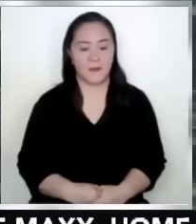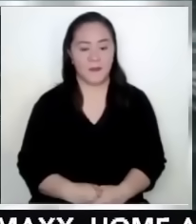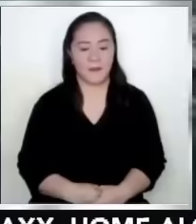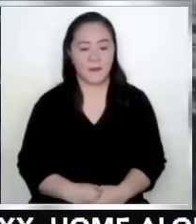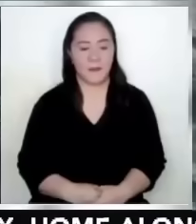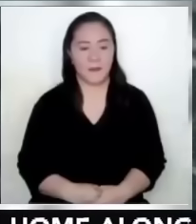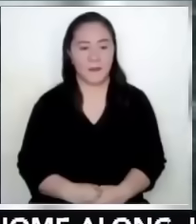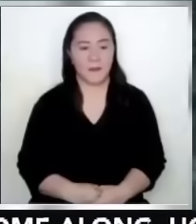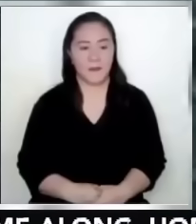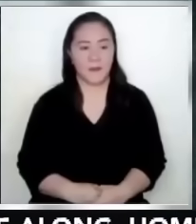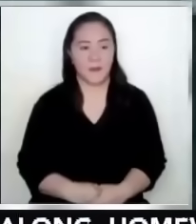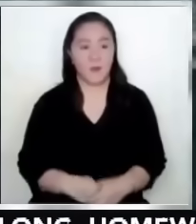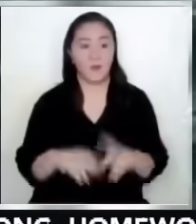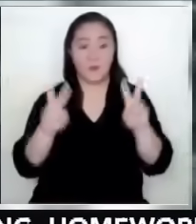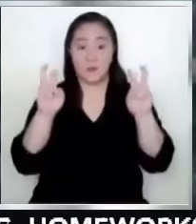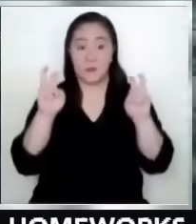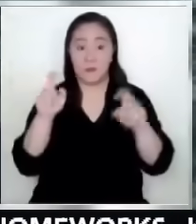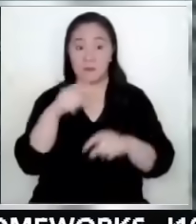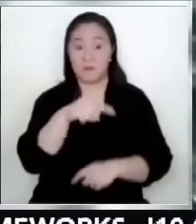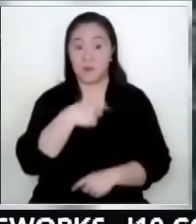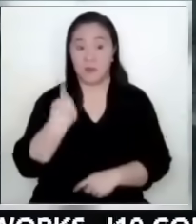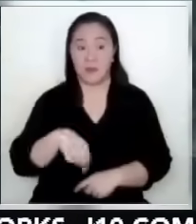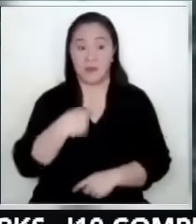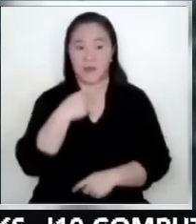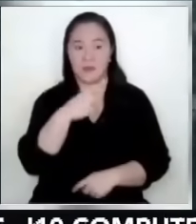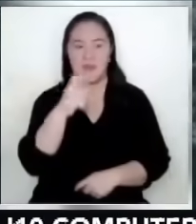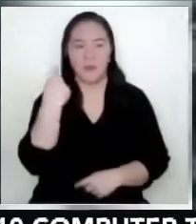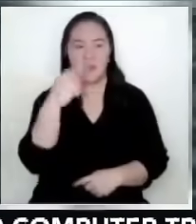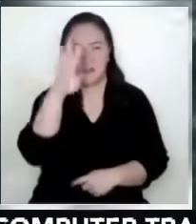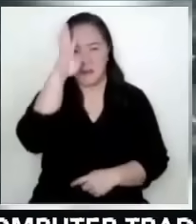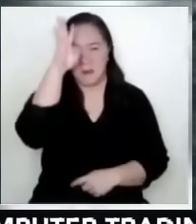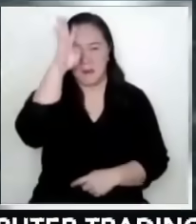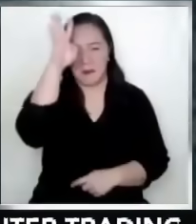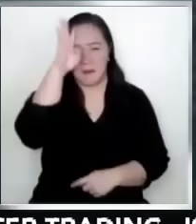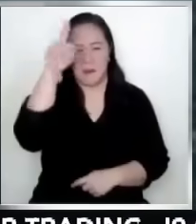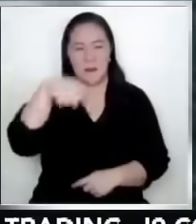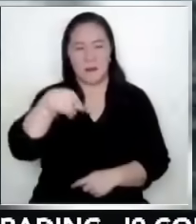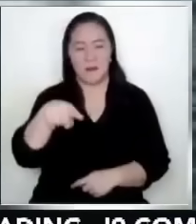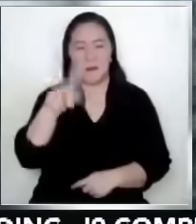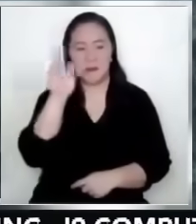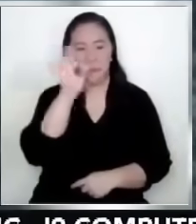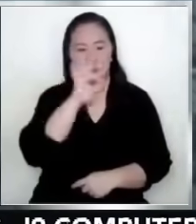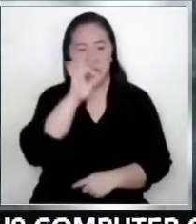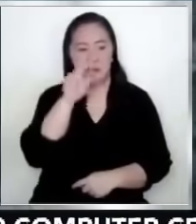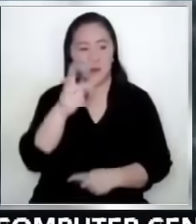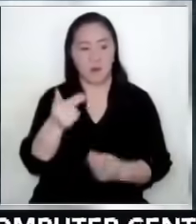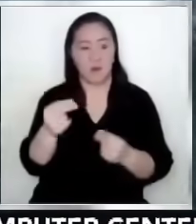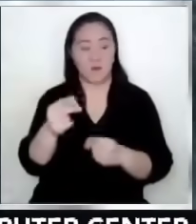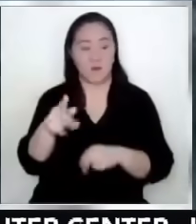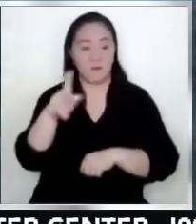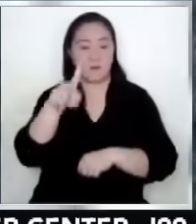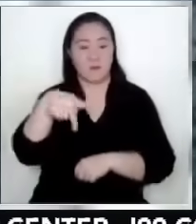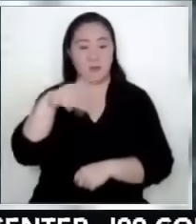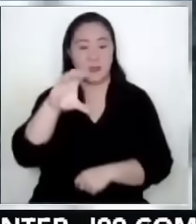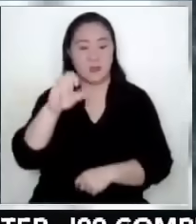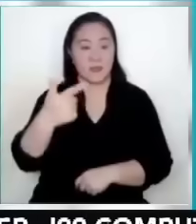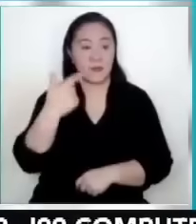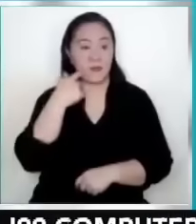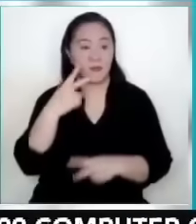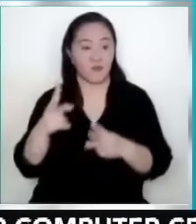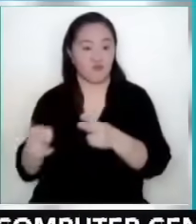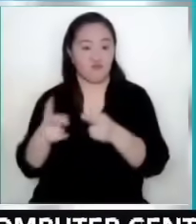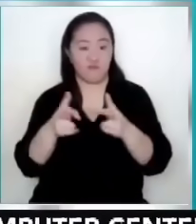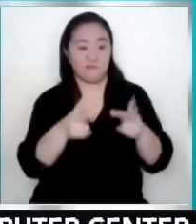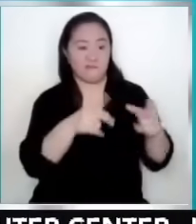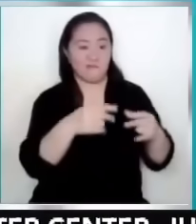Itawag naman ng China Coast Guard na fabrication o imbento ang ginawang pagtanggal ng Philippine Coast Guard ng mga floating barriers.